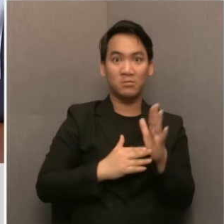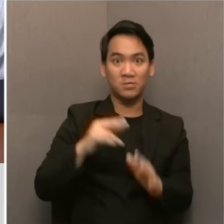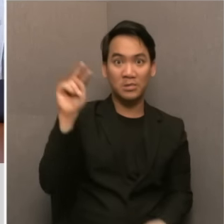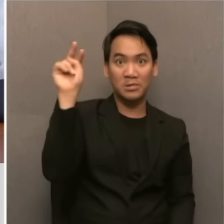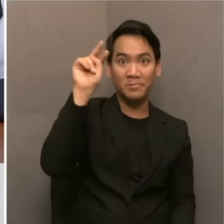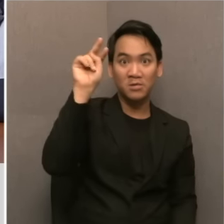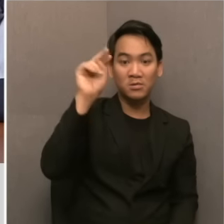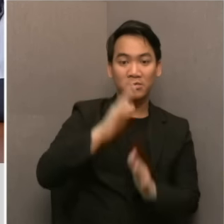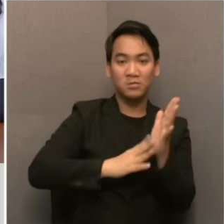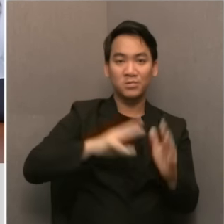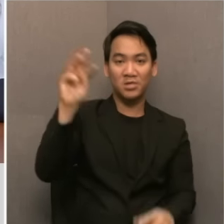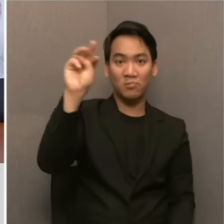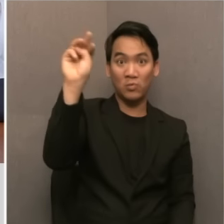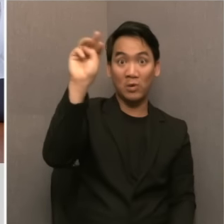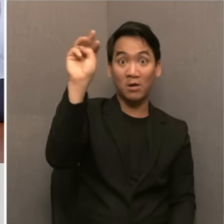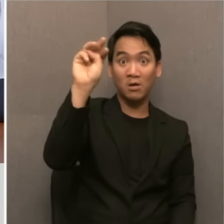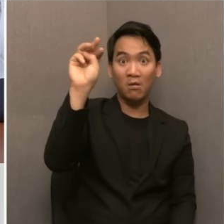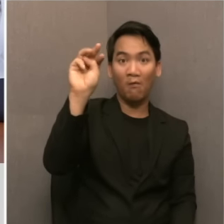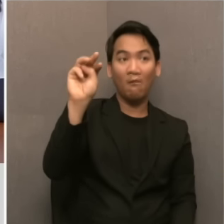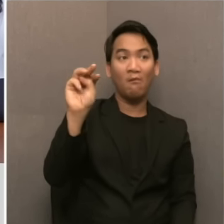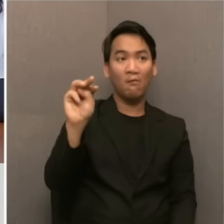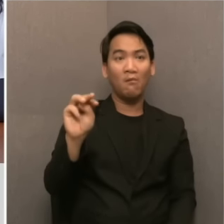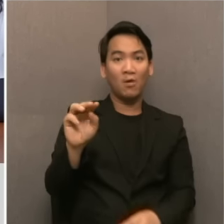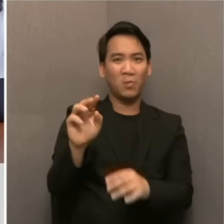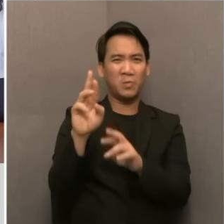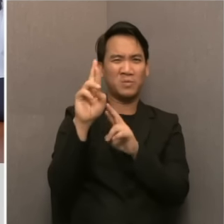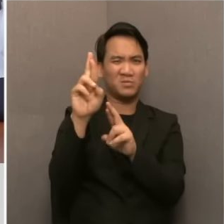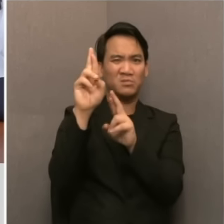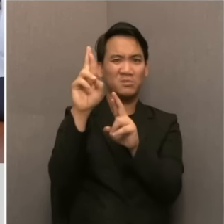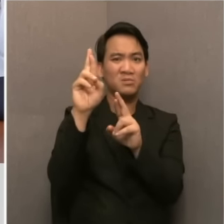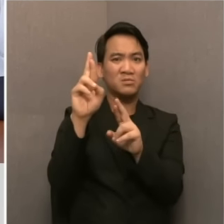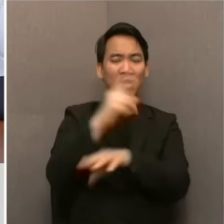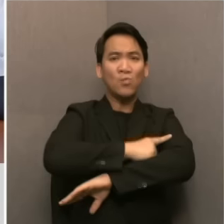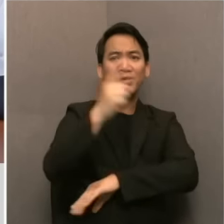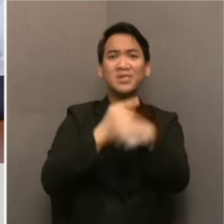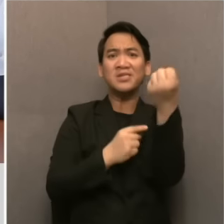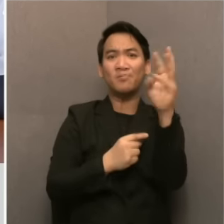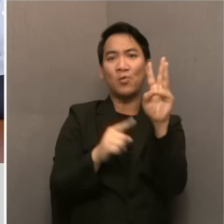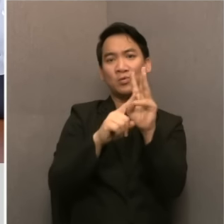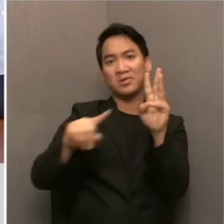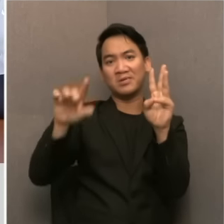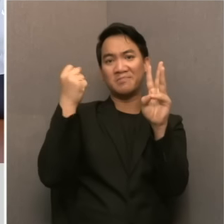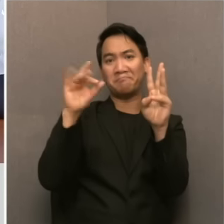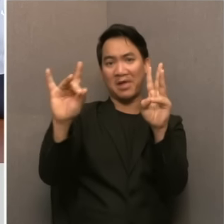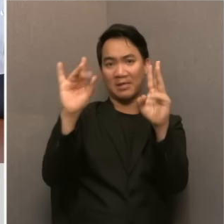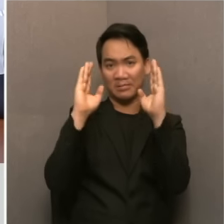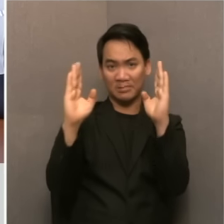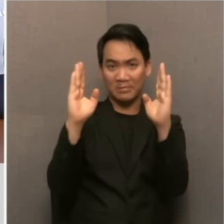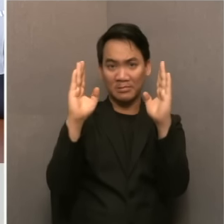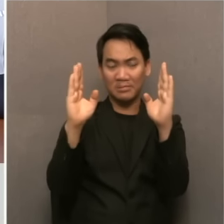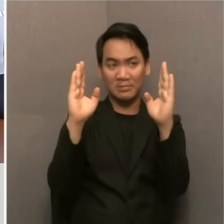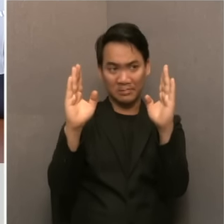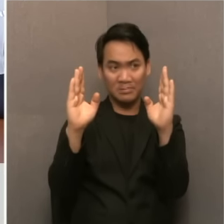นั่นเลย อันนั้นเลย อันนี้เนี่ยต้องระวังซึ่งวันที่16ถึง18เองเนี่ยก็อาจจะมีอย่างที่เห็นนะครับก็คือเป็นสีชมพูอาจจะ